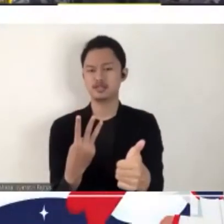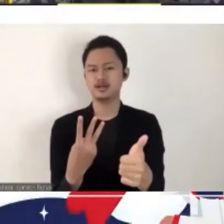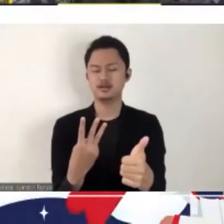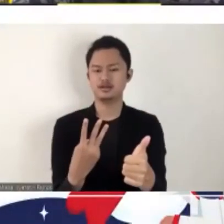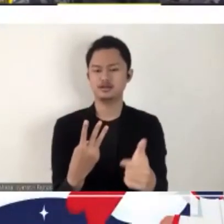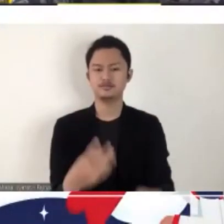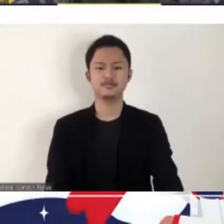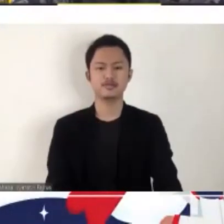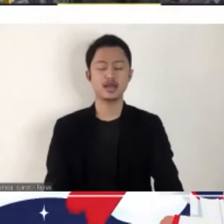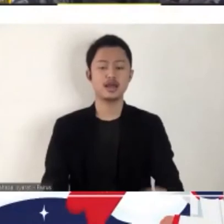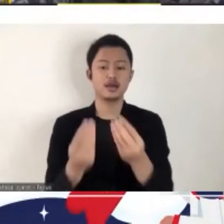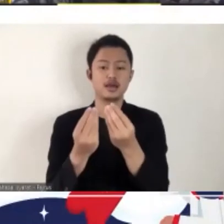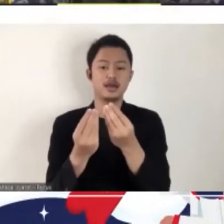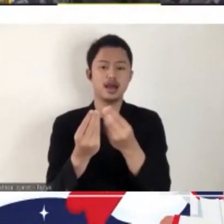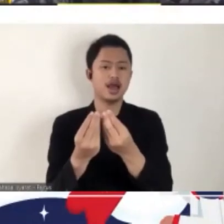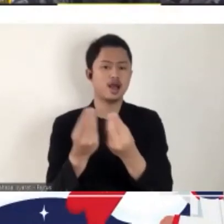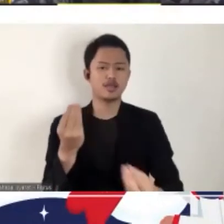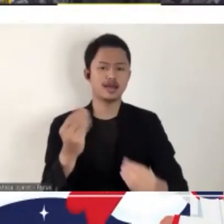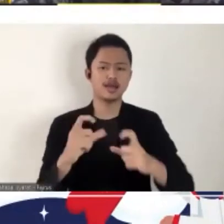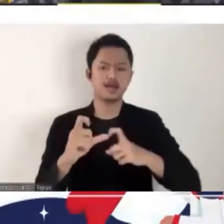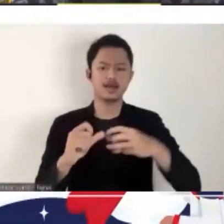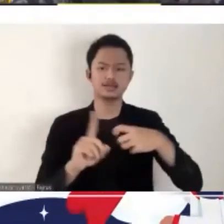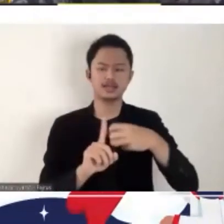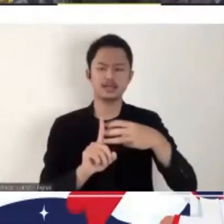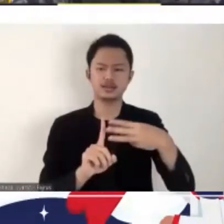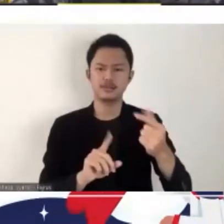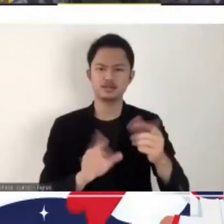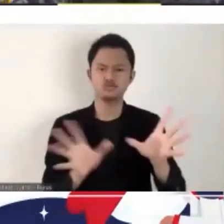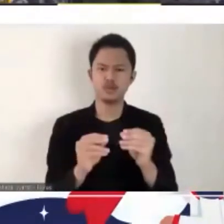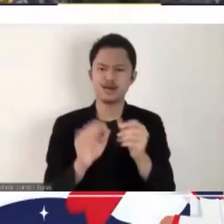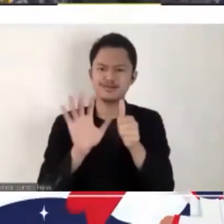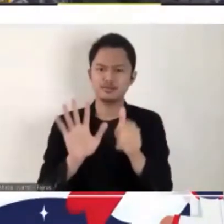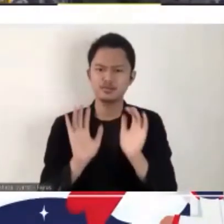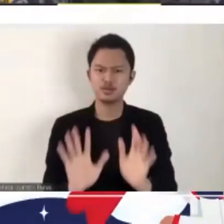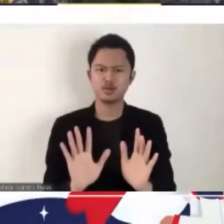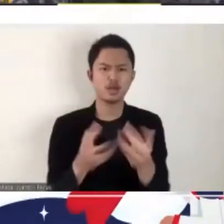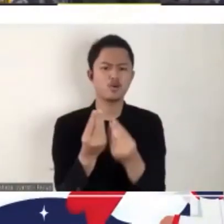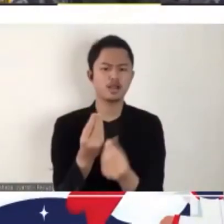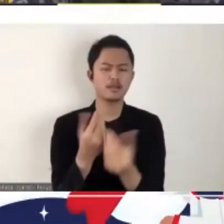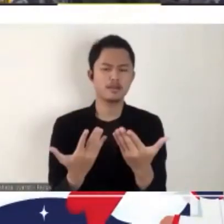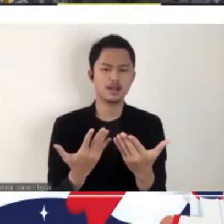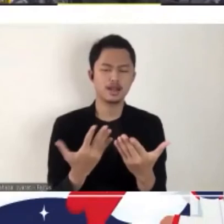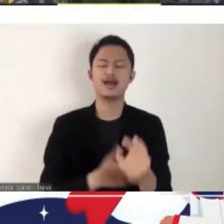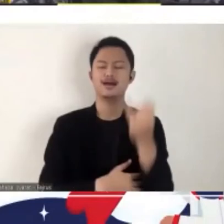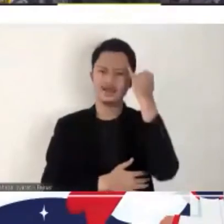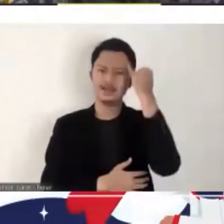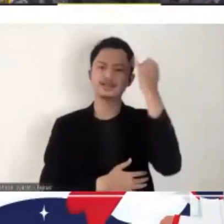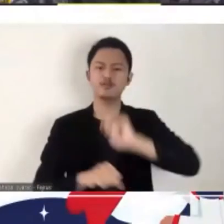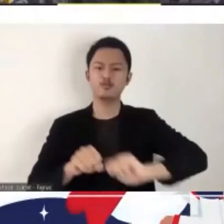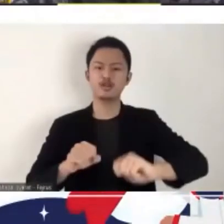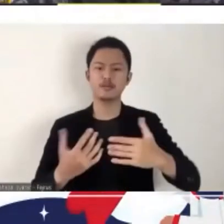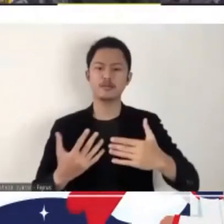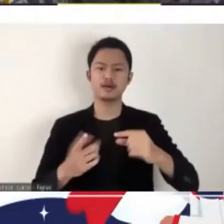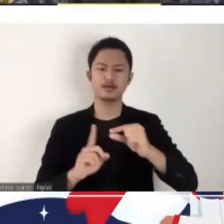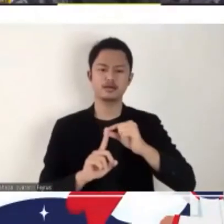ini bisa terwakili oleh anggota sektor yang kemudian jumlahnya enam gitu ya Oleh karena itu inisiatif untuk membentuk Pokja Pokja